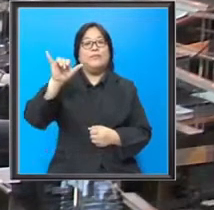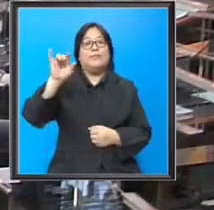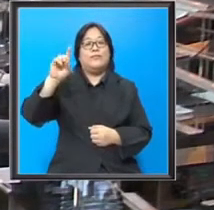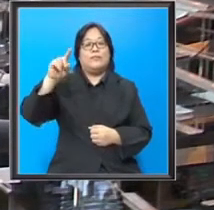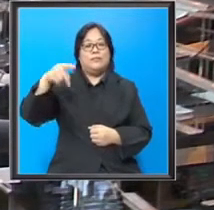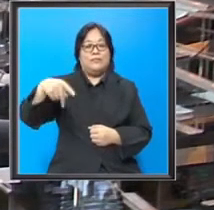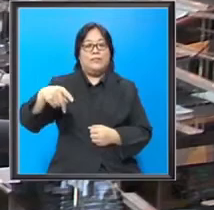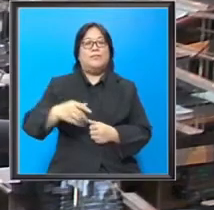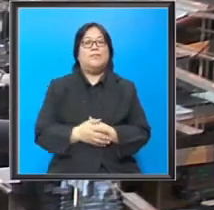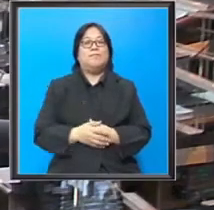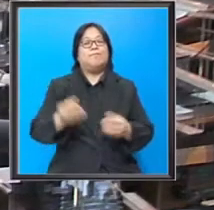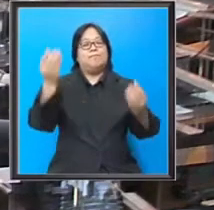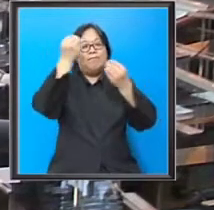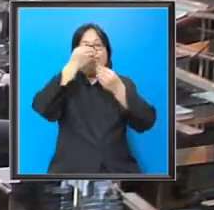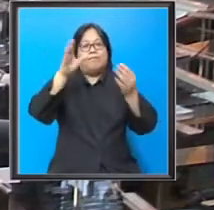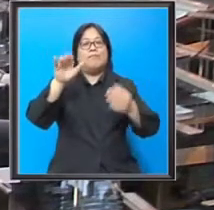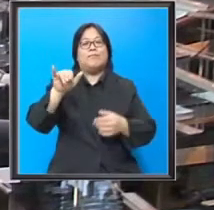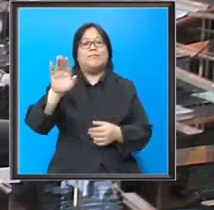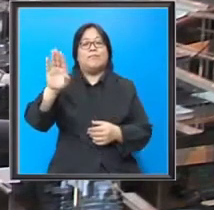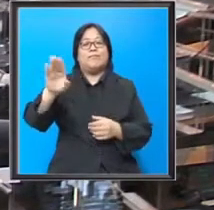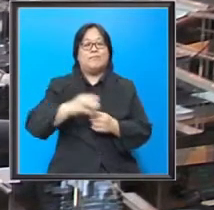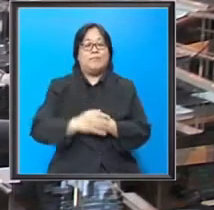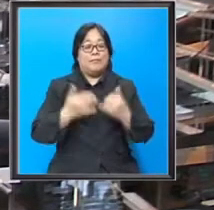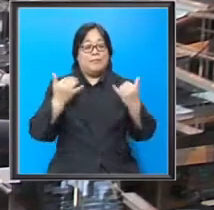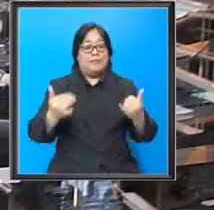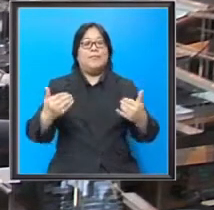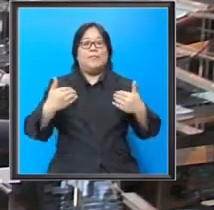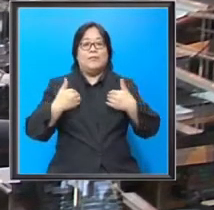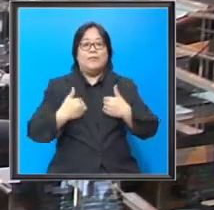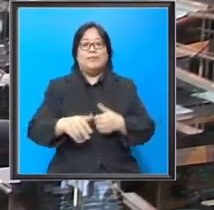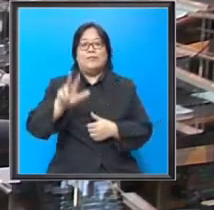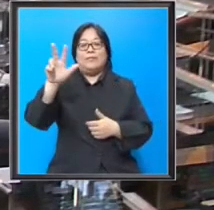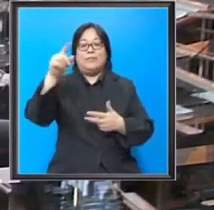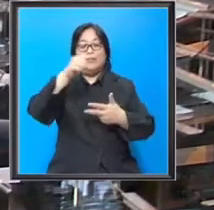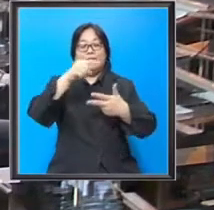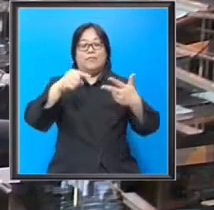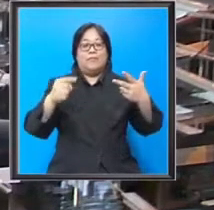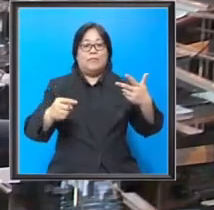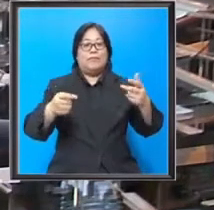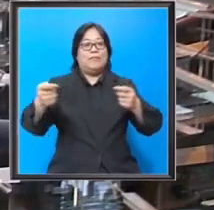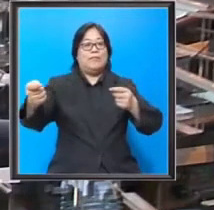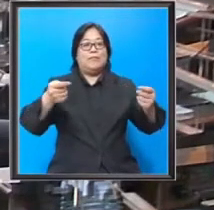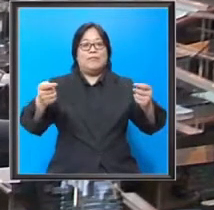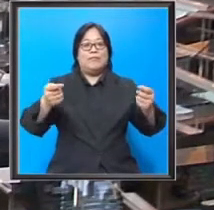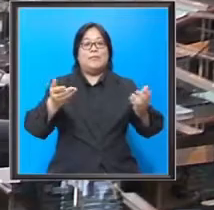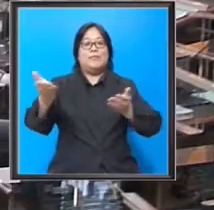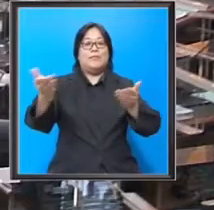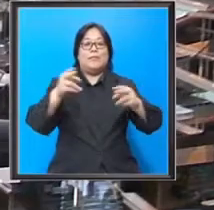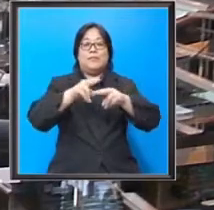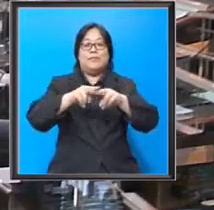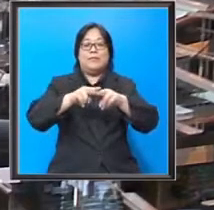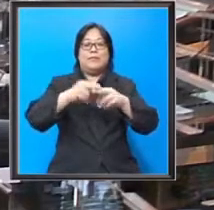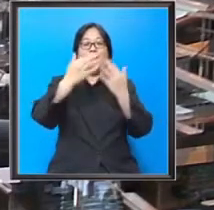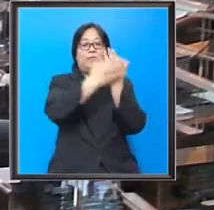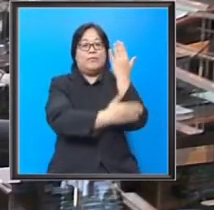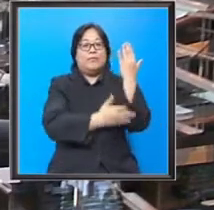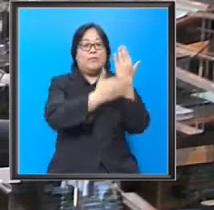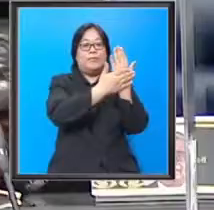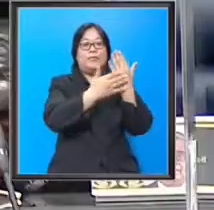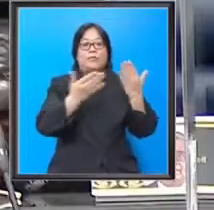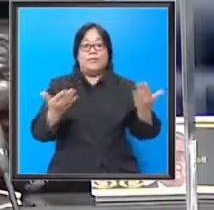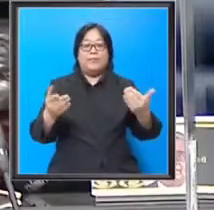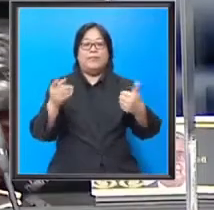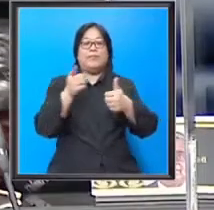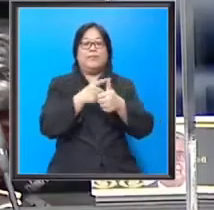betul untuk makluman yang hormat Pada masa ini terdapat tiga pengendali berhemat dan kereta api di Semenanjung Malaysia